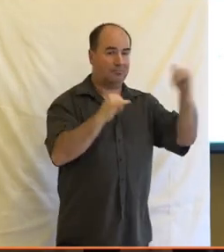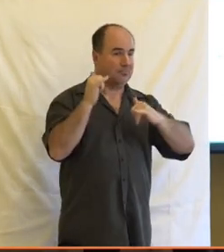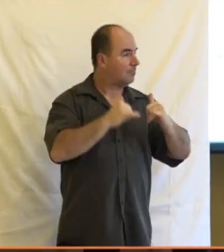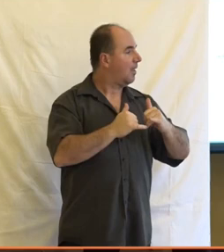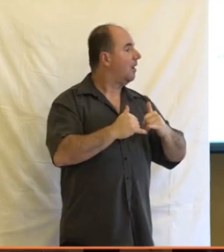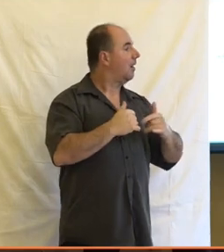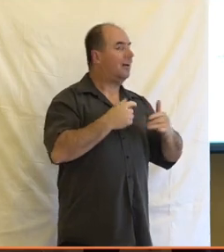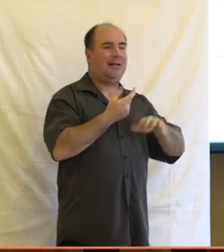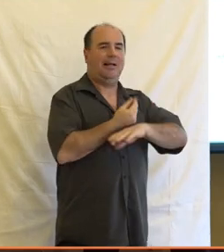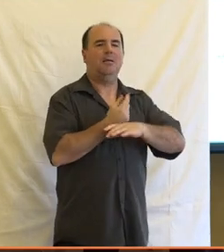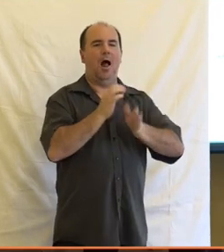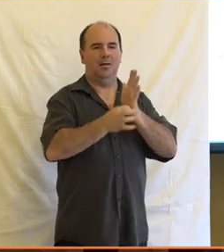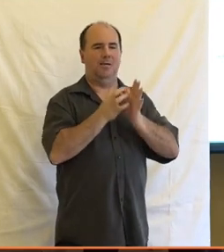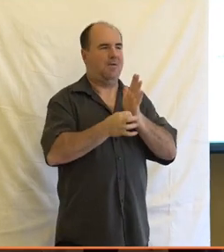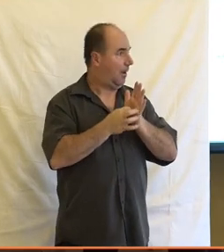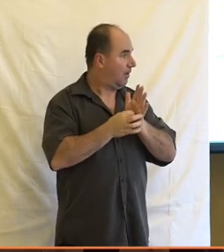někdy novináře?